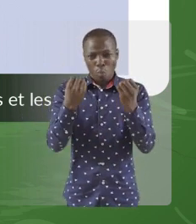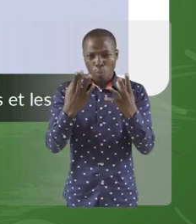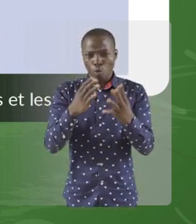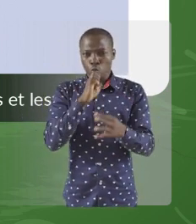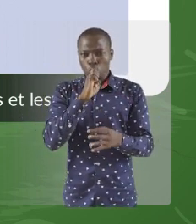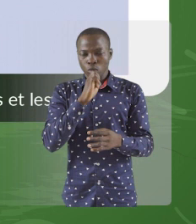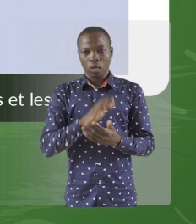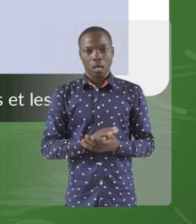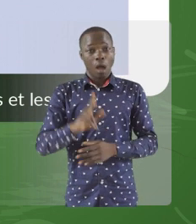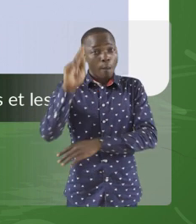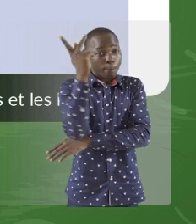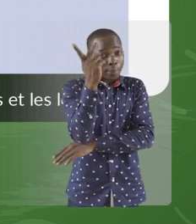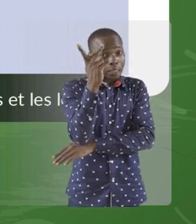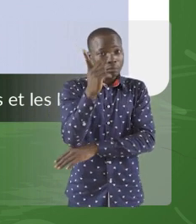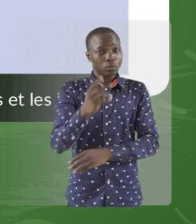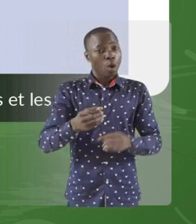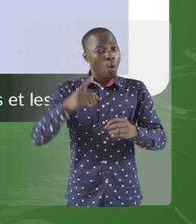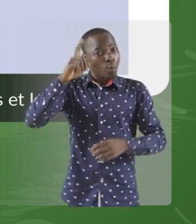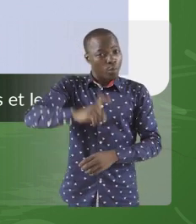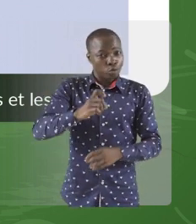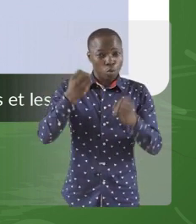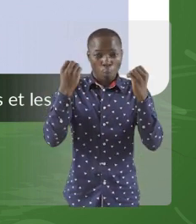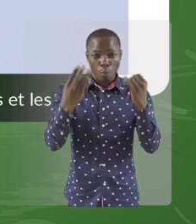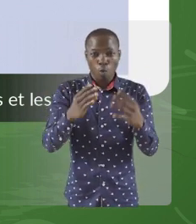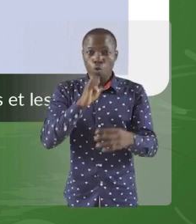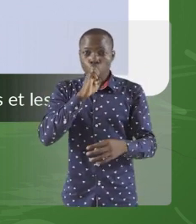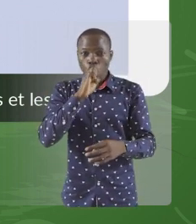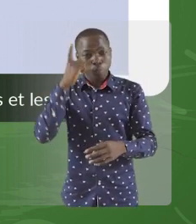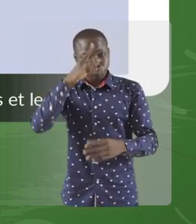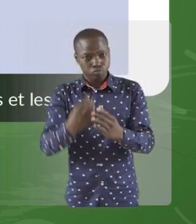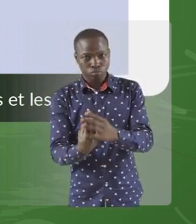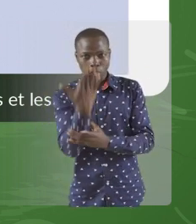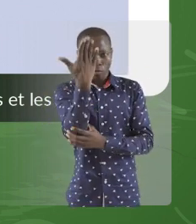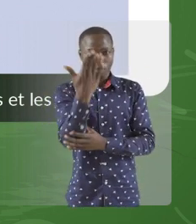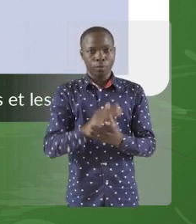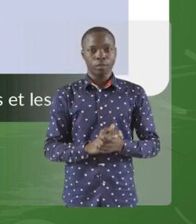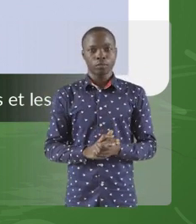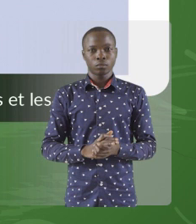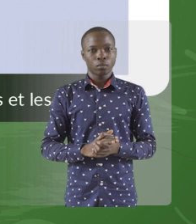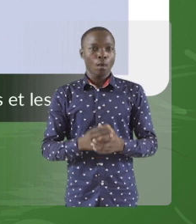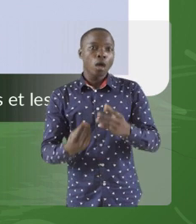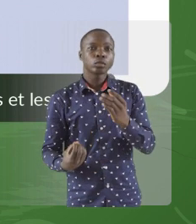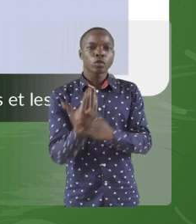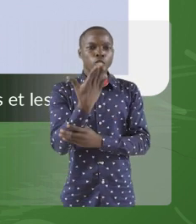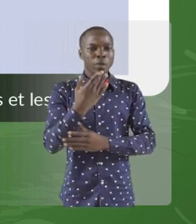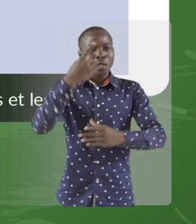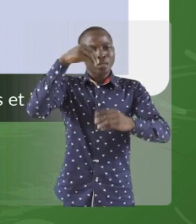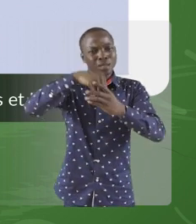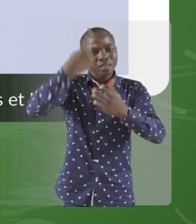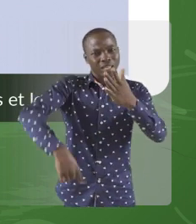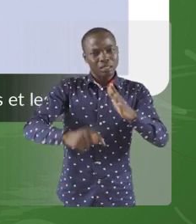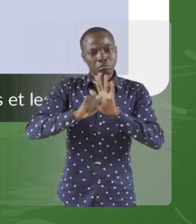Les plantes qui ont besoin de beaucoup d'eau pour se développer, se développent dans quel type